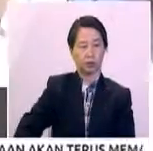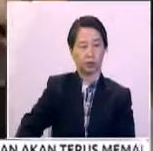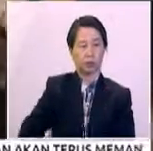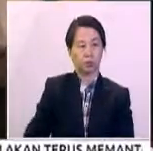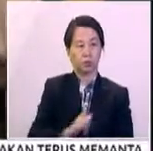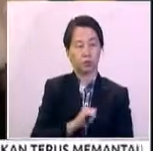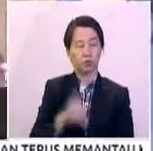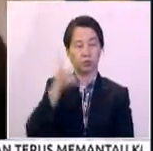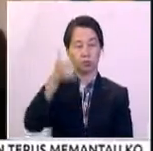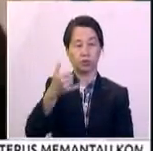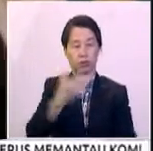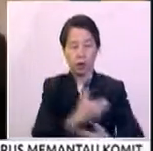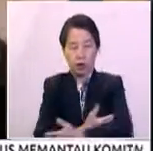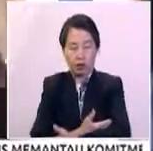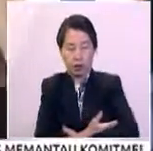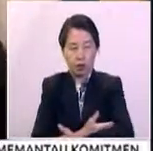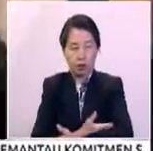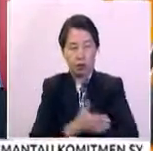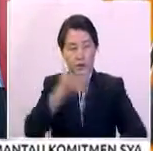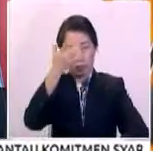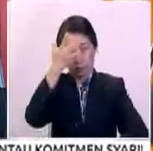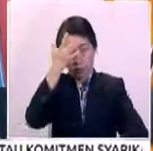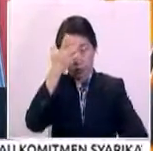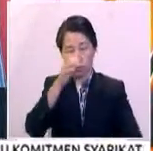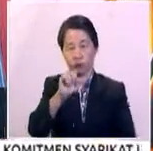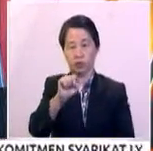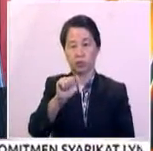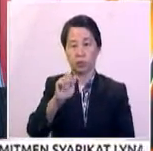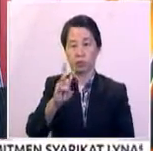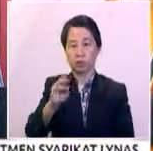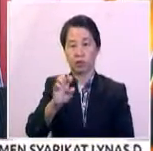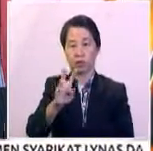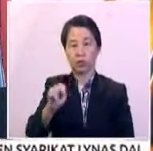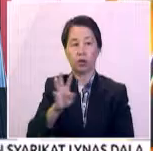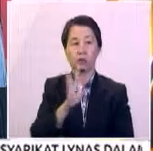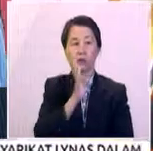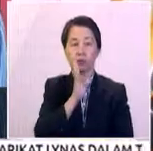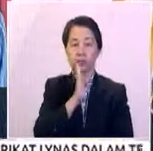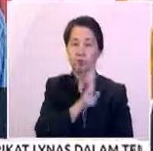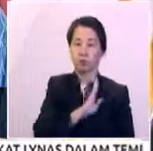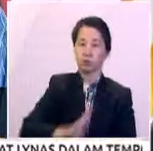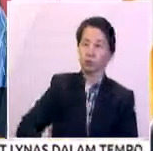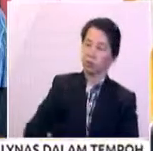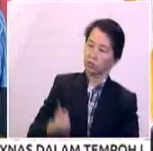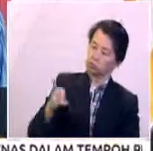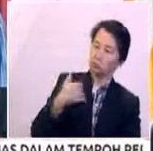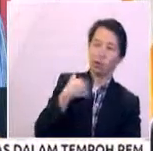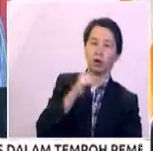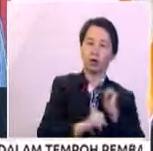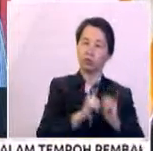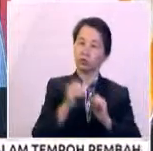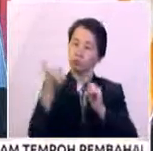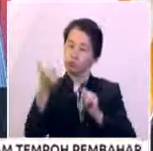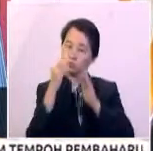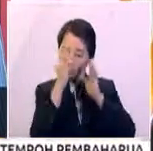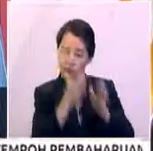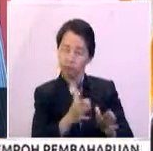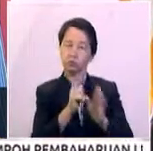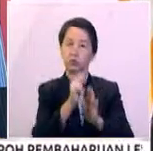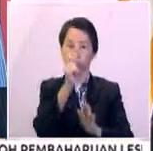Agong menziarahi anaknya yang menghidap penyakit sawan dan menyifatkan baginda berdua memiliki sifat keprihatinan yang